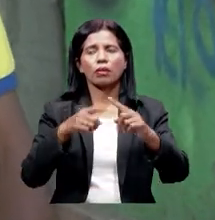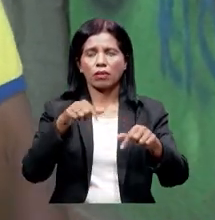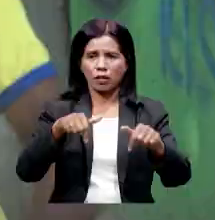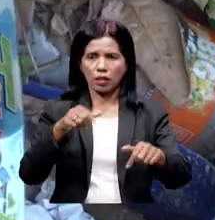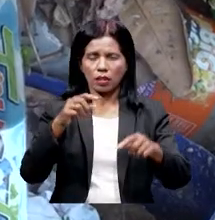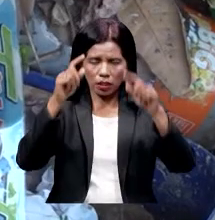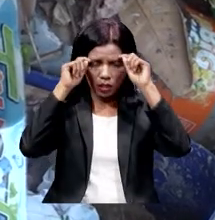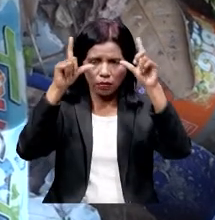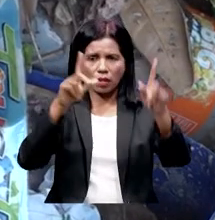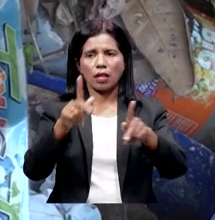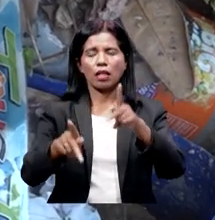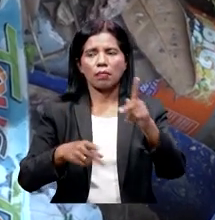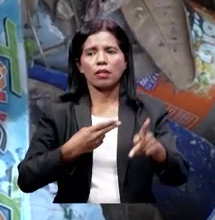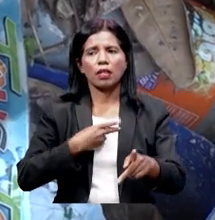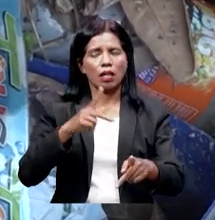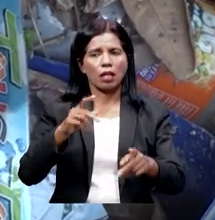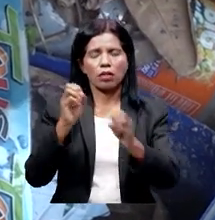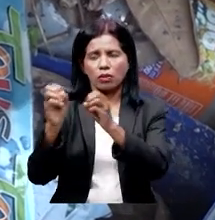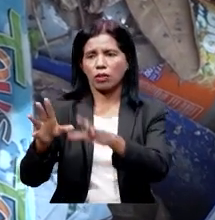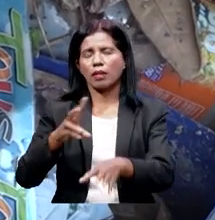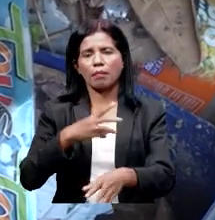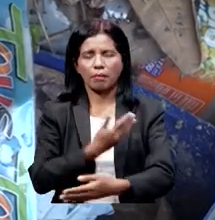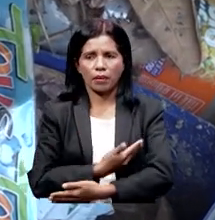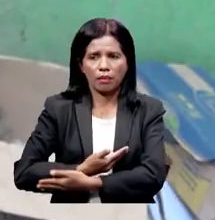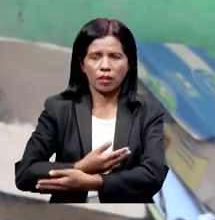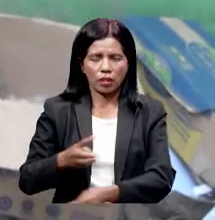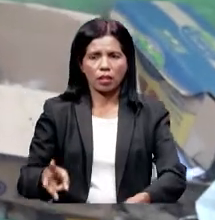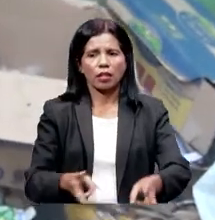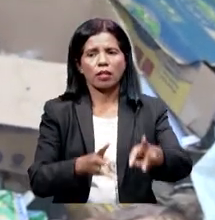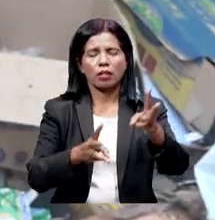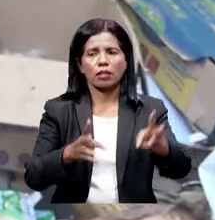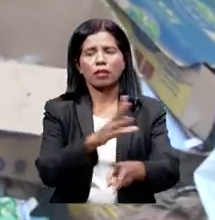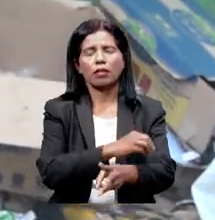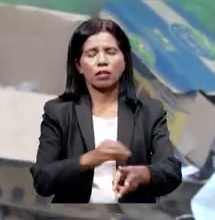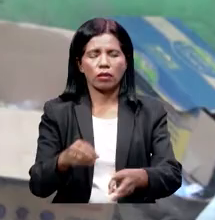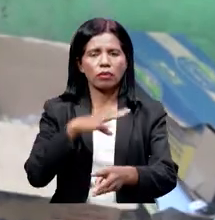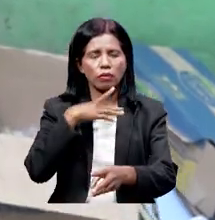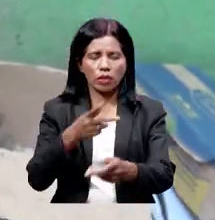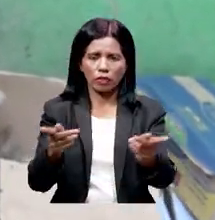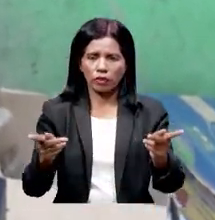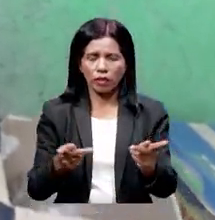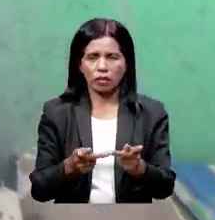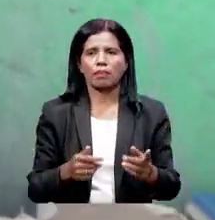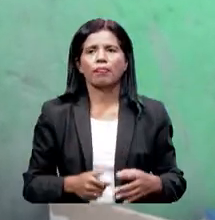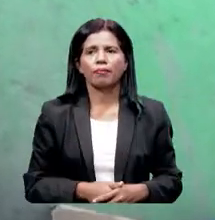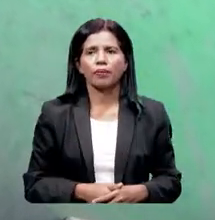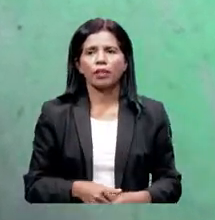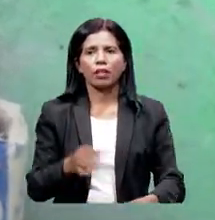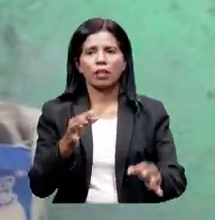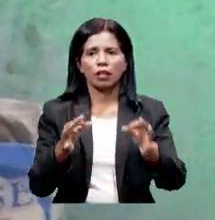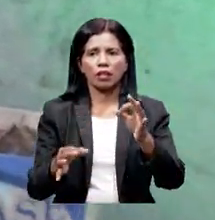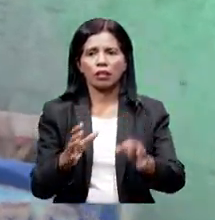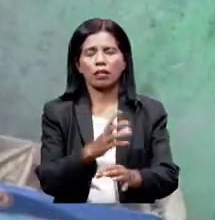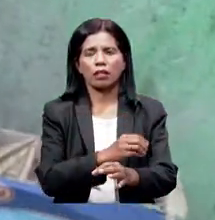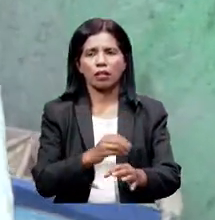Leste ema balung ho halok so ebebe. Ia dalang nini li sheru no fatin publiku sira. Maske